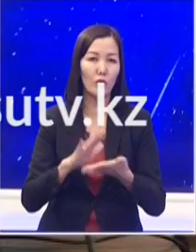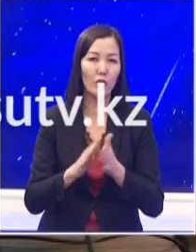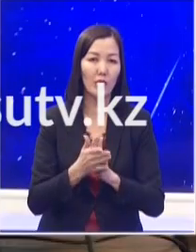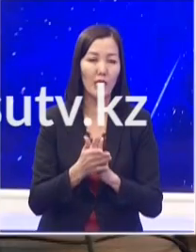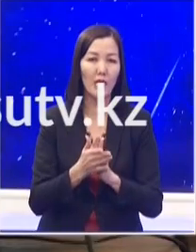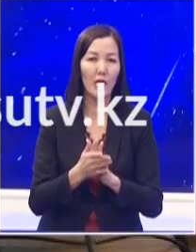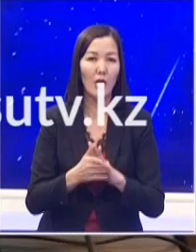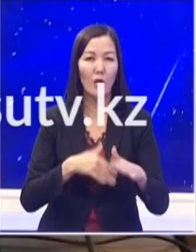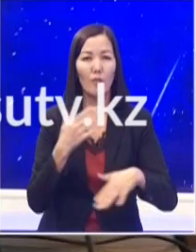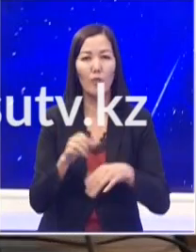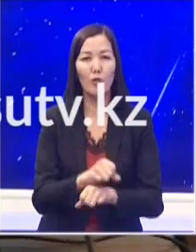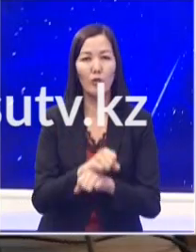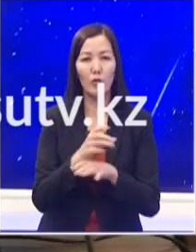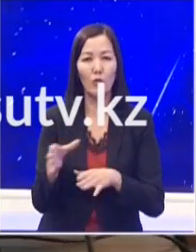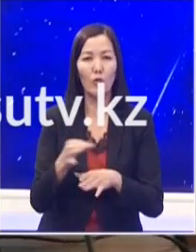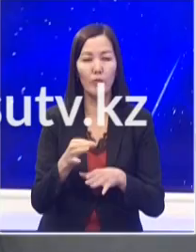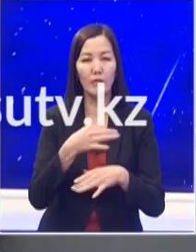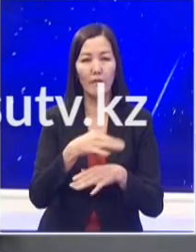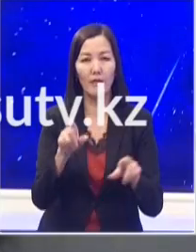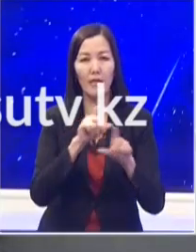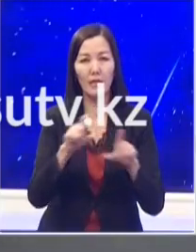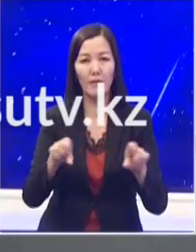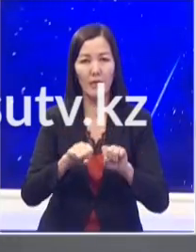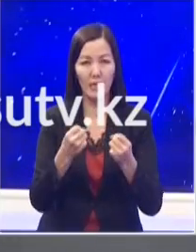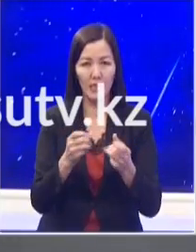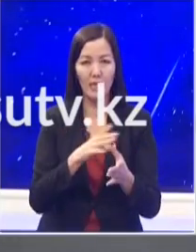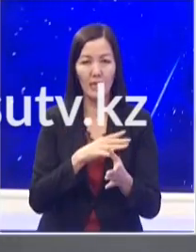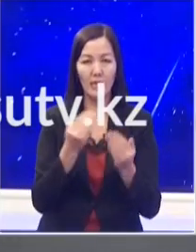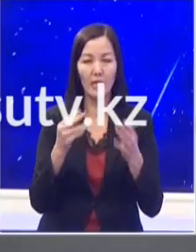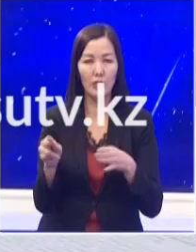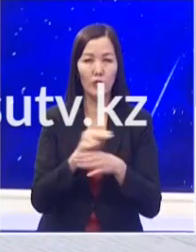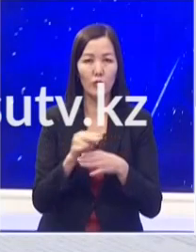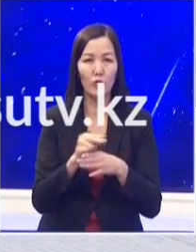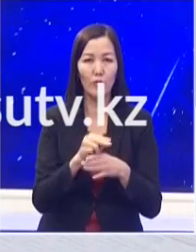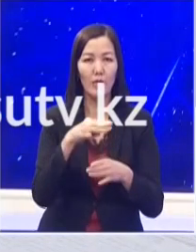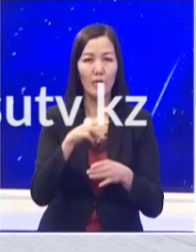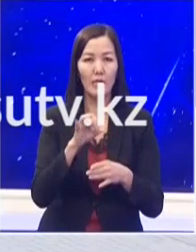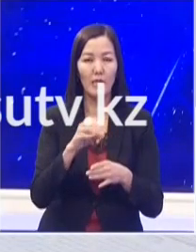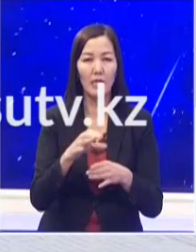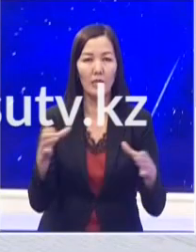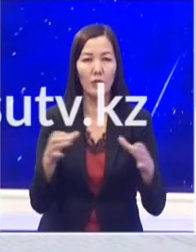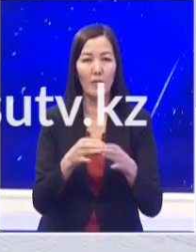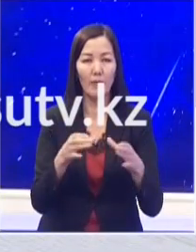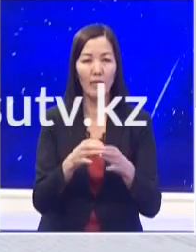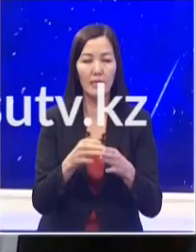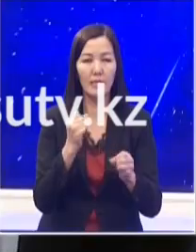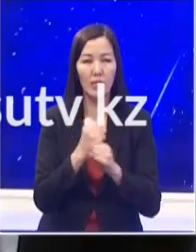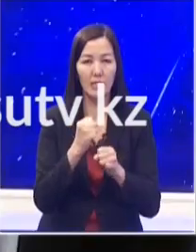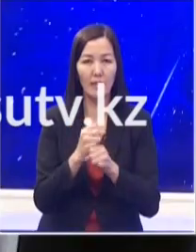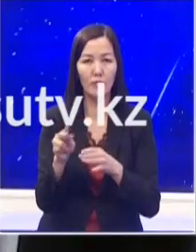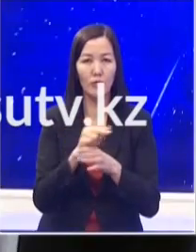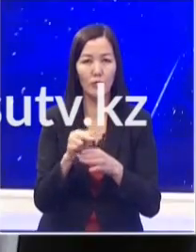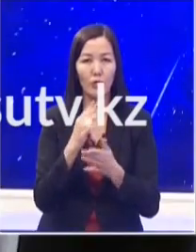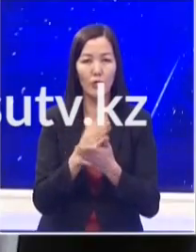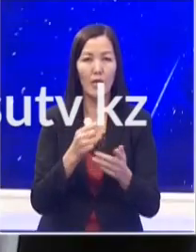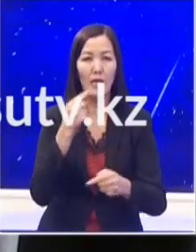кезінде бүлікшілер облыстық филиал ғимаратын қиратқан еді. Қазірде оны жөндеумен ТС Строй мердігер компаниясы айналысуда. Келер